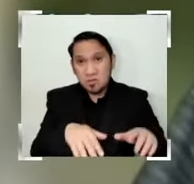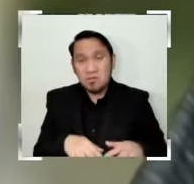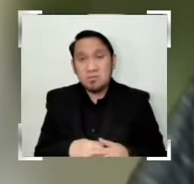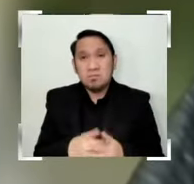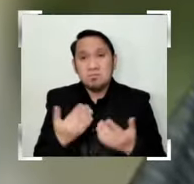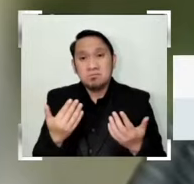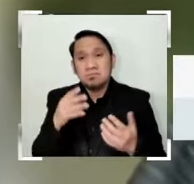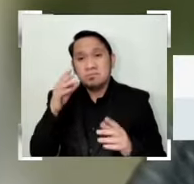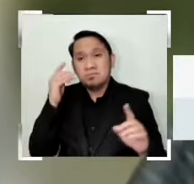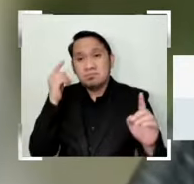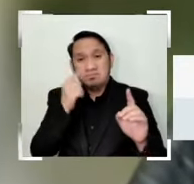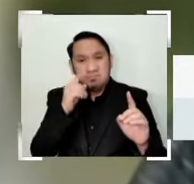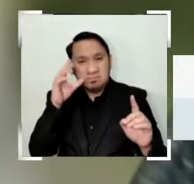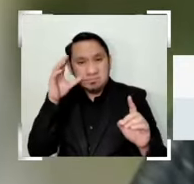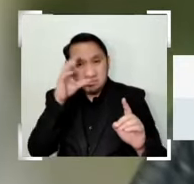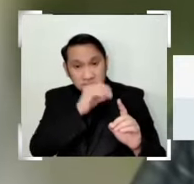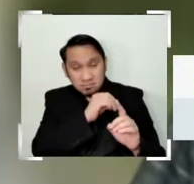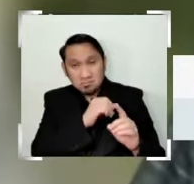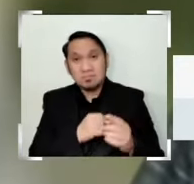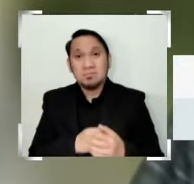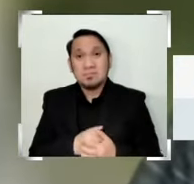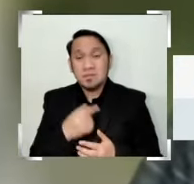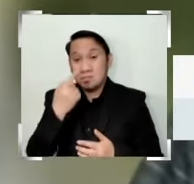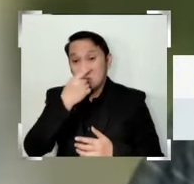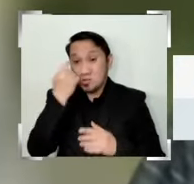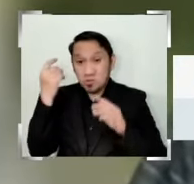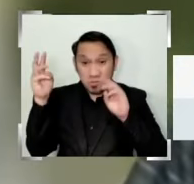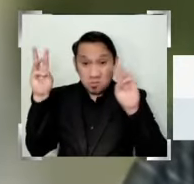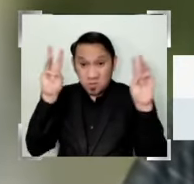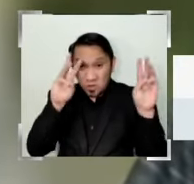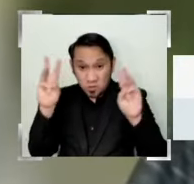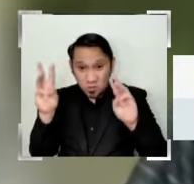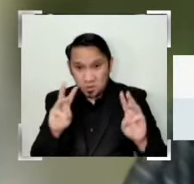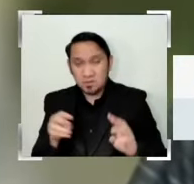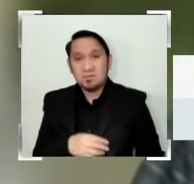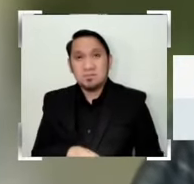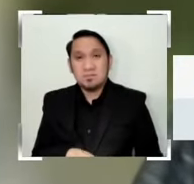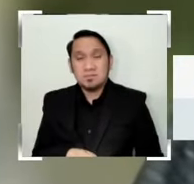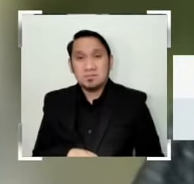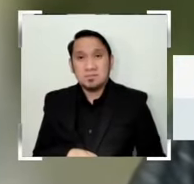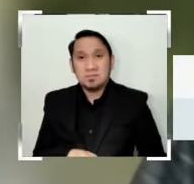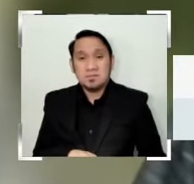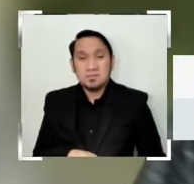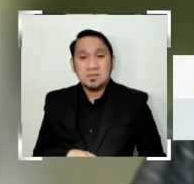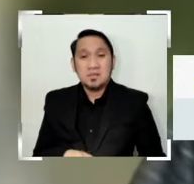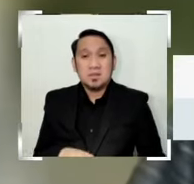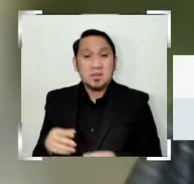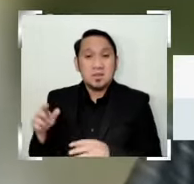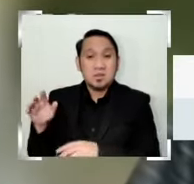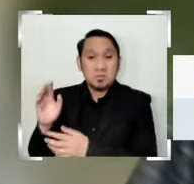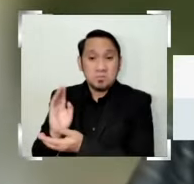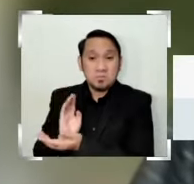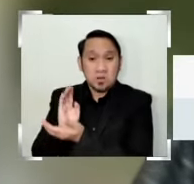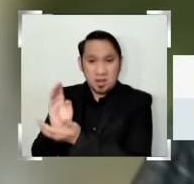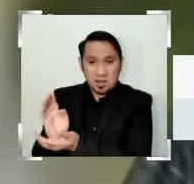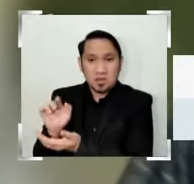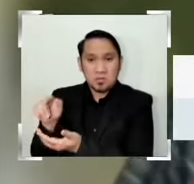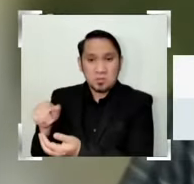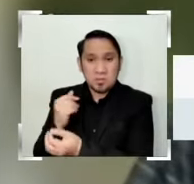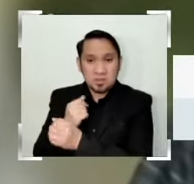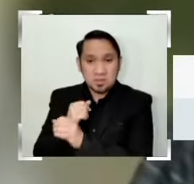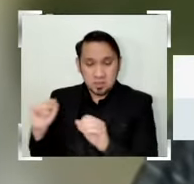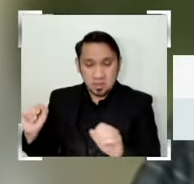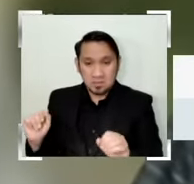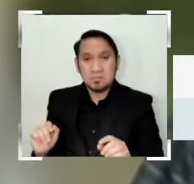and based on prevailing wind directions, Boracay will be spared. Pero having said